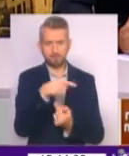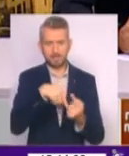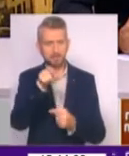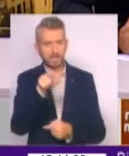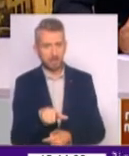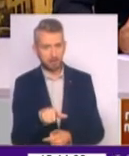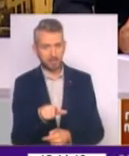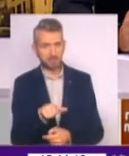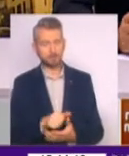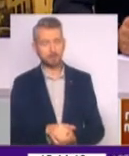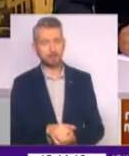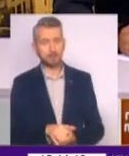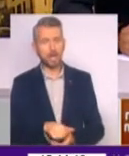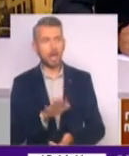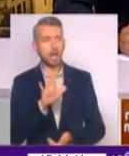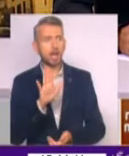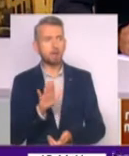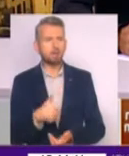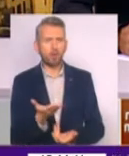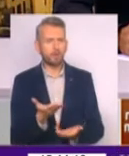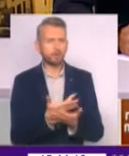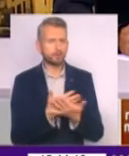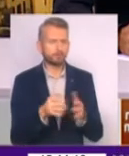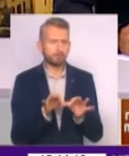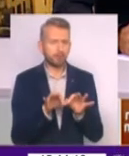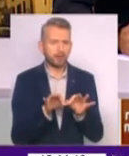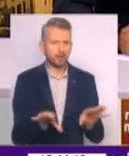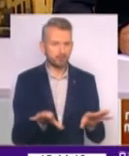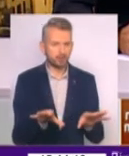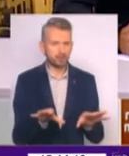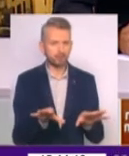А потім в силу різних причин